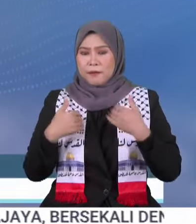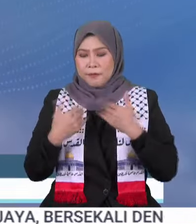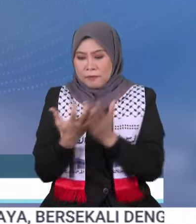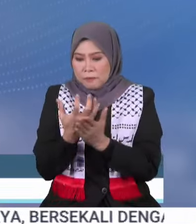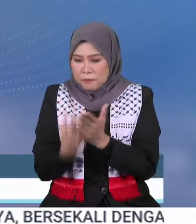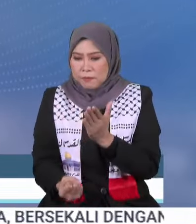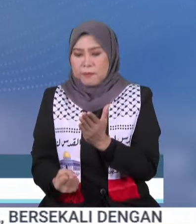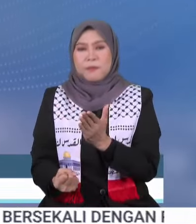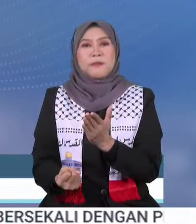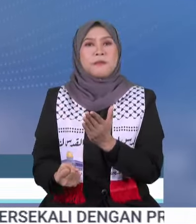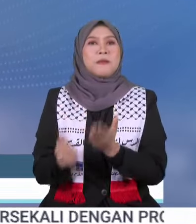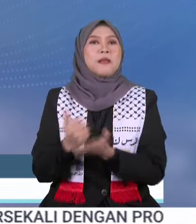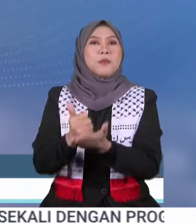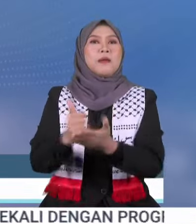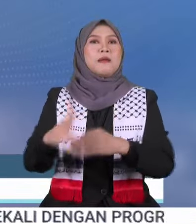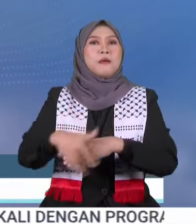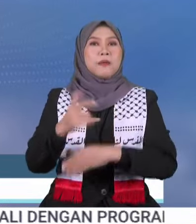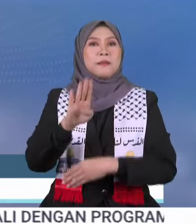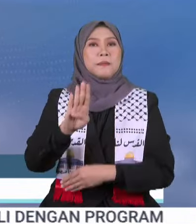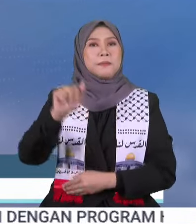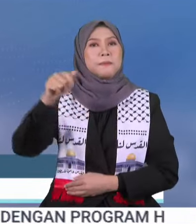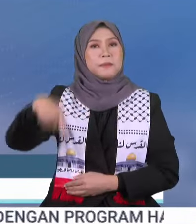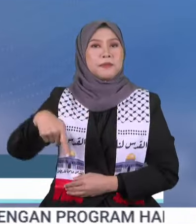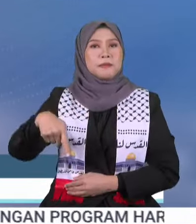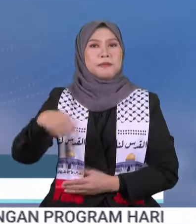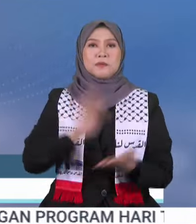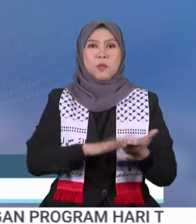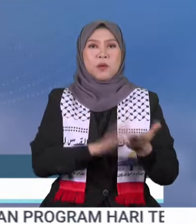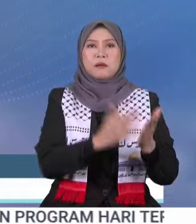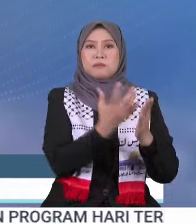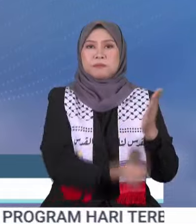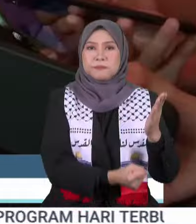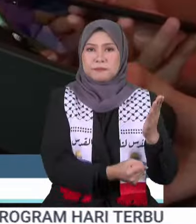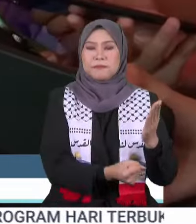pemotongan bantuan awal persekolahan BAP oleh pihak sekolah.